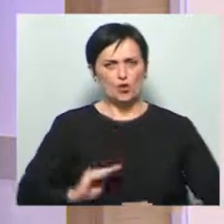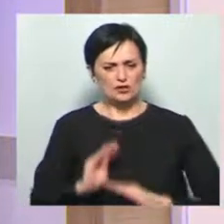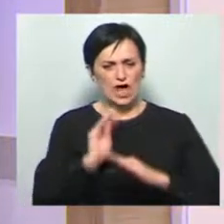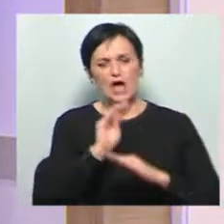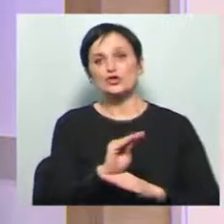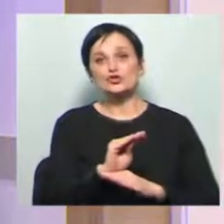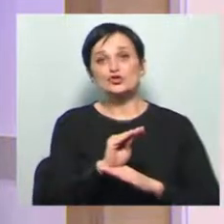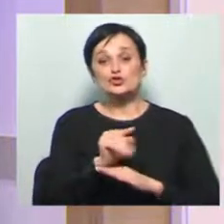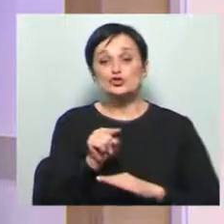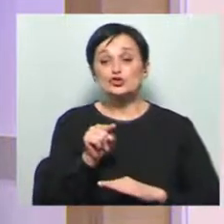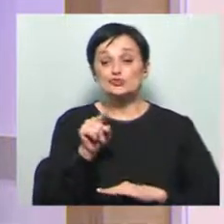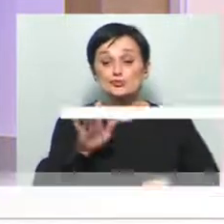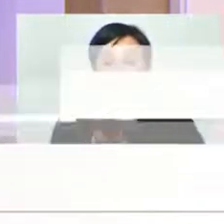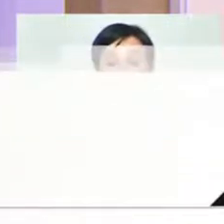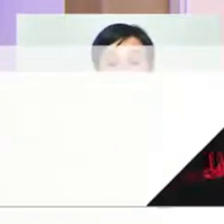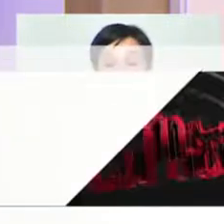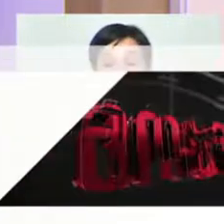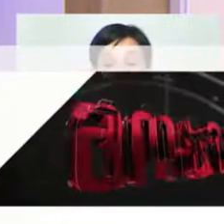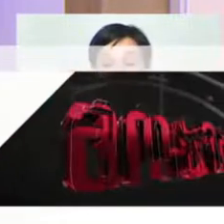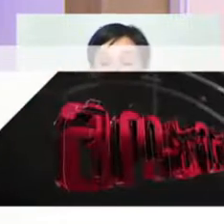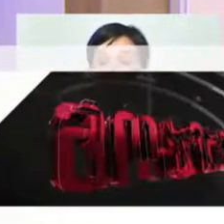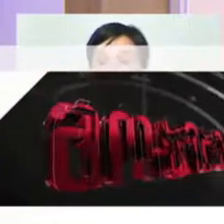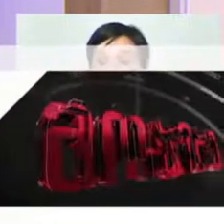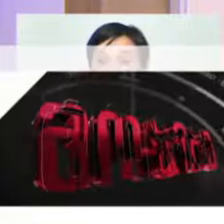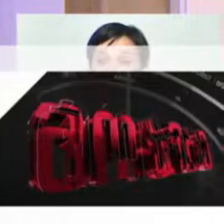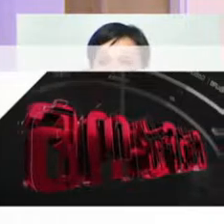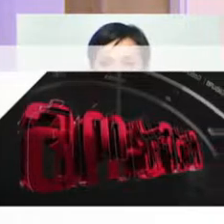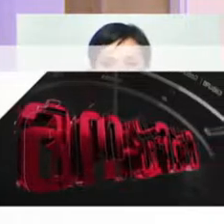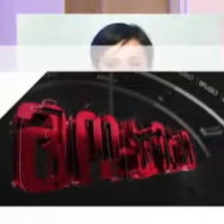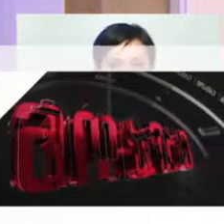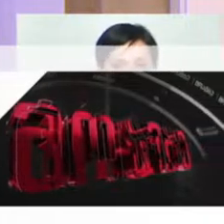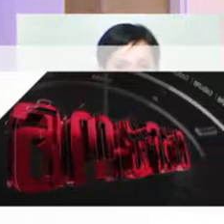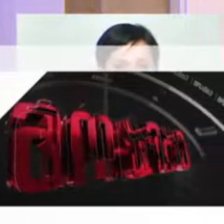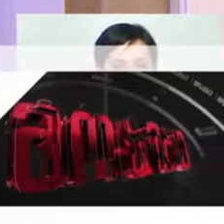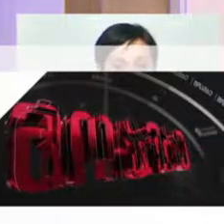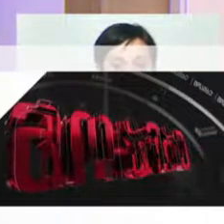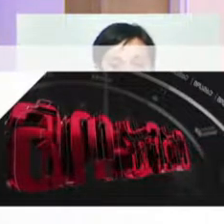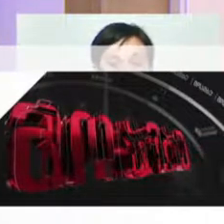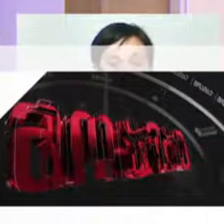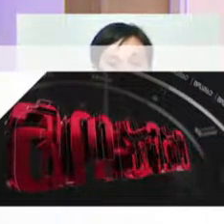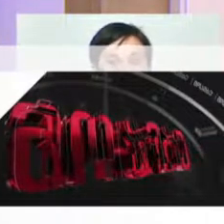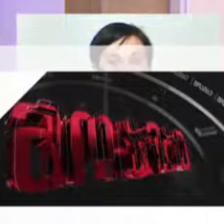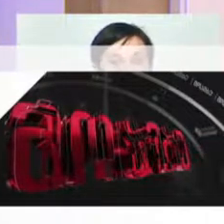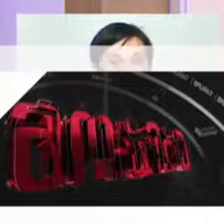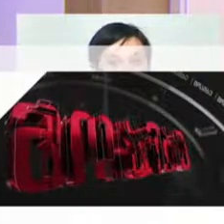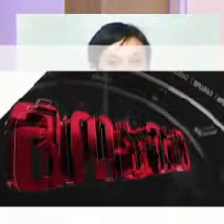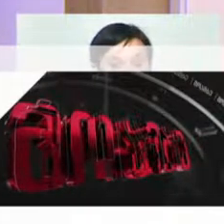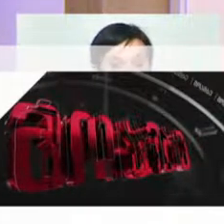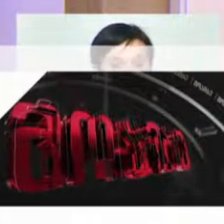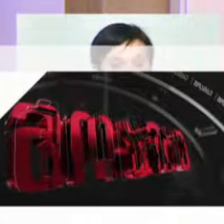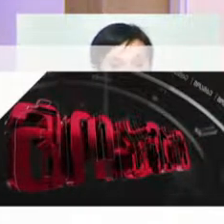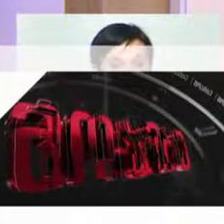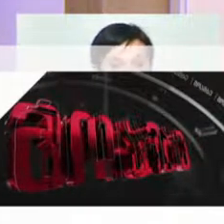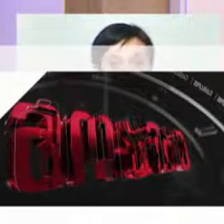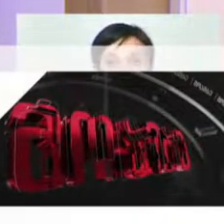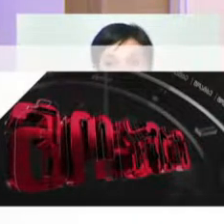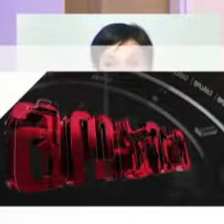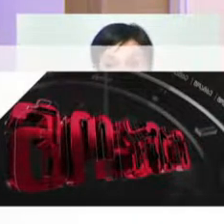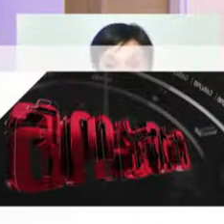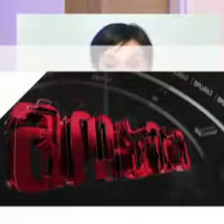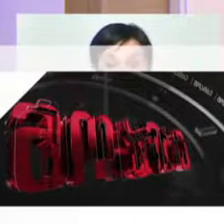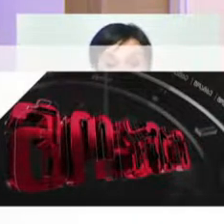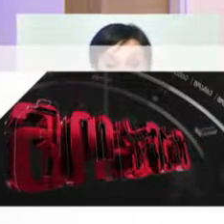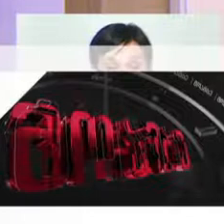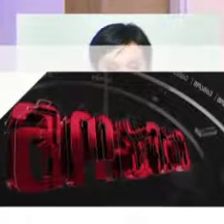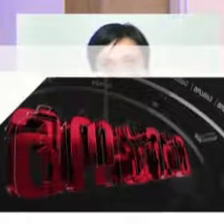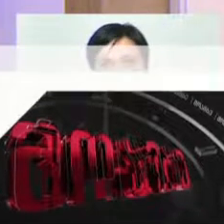რომელთა წონის ნამატი არის 10-15 კილოგრამზე მეტი. ყოველ შემთხვევაში 8 კილოგრამზე